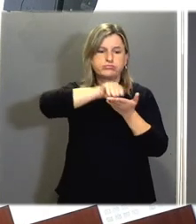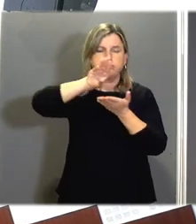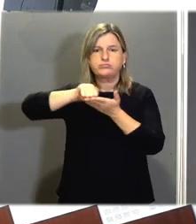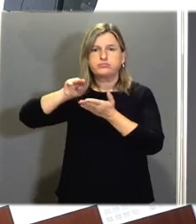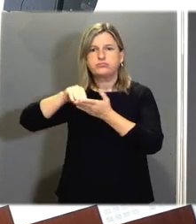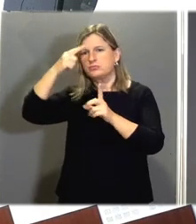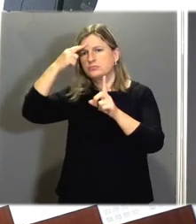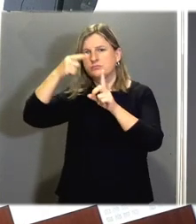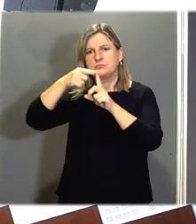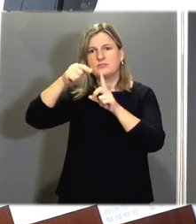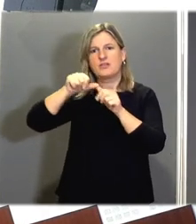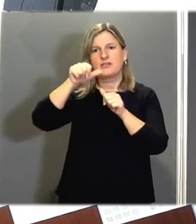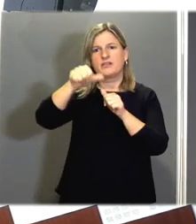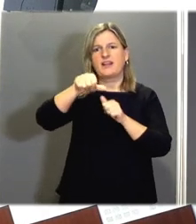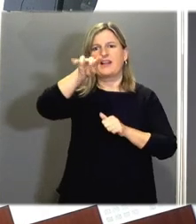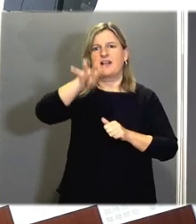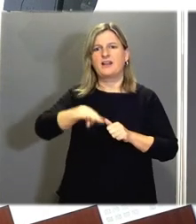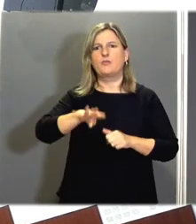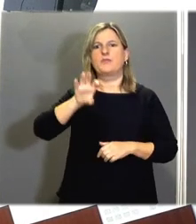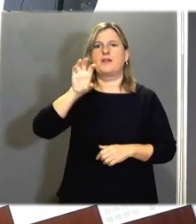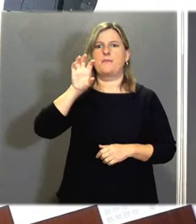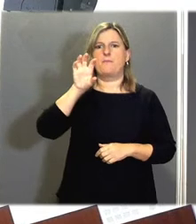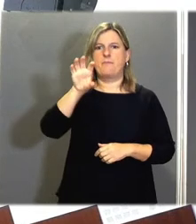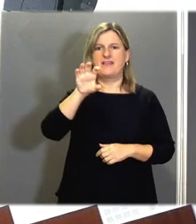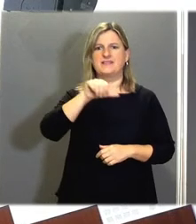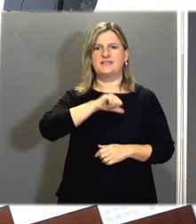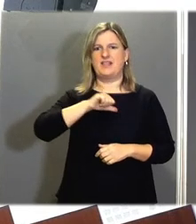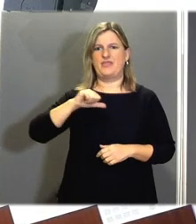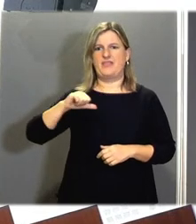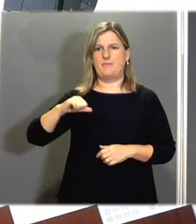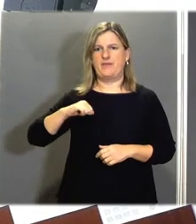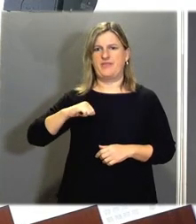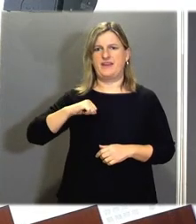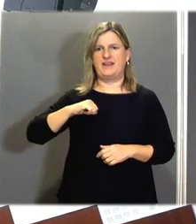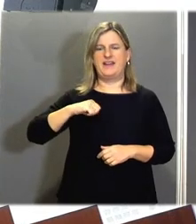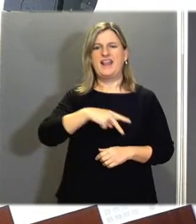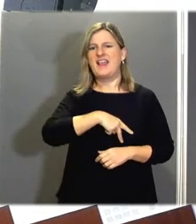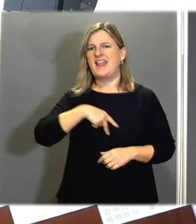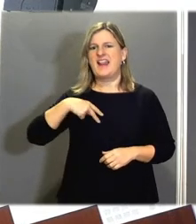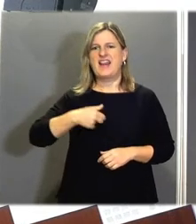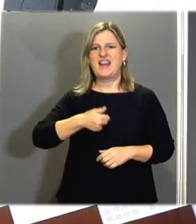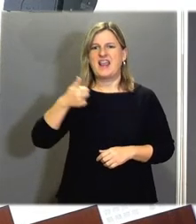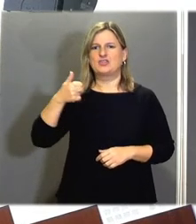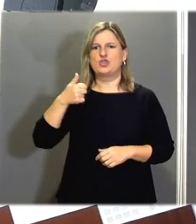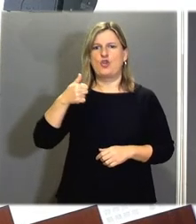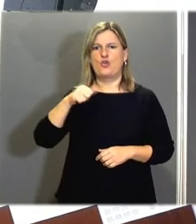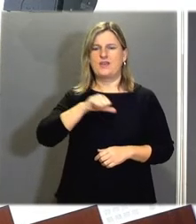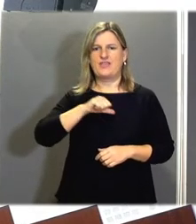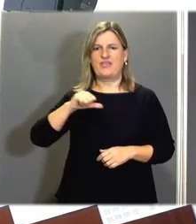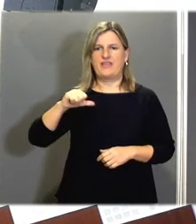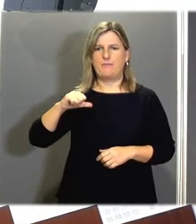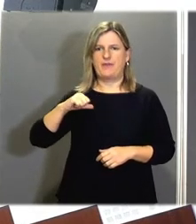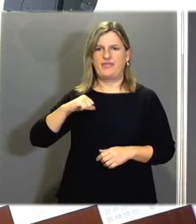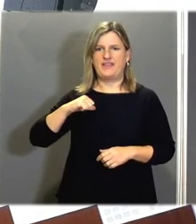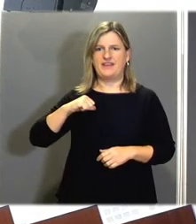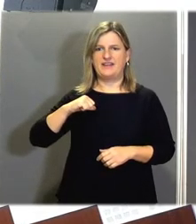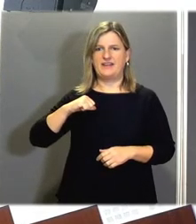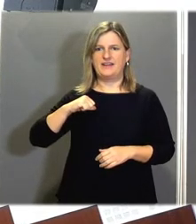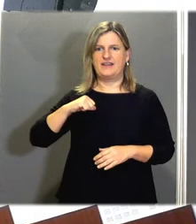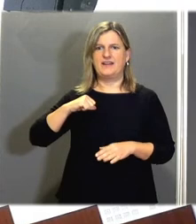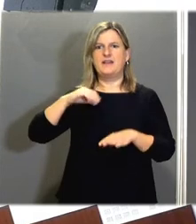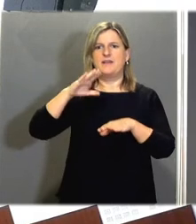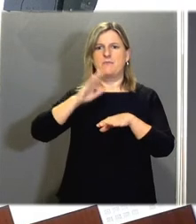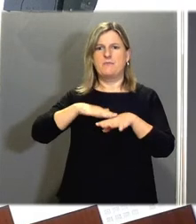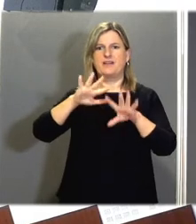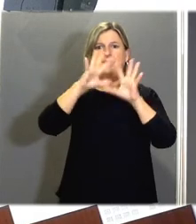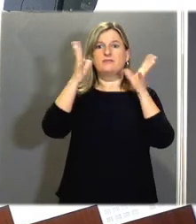de Catalunya un país independent, una nació independent, i ocupar entre els pobles de